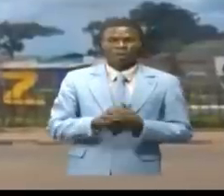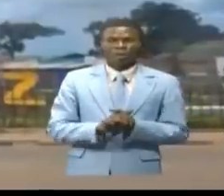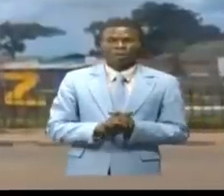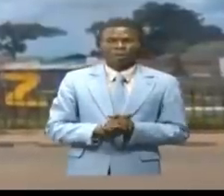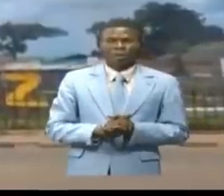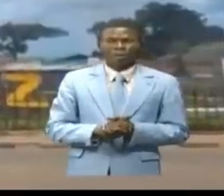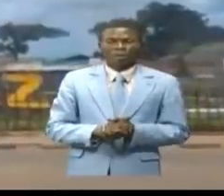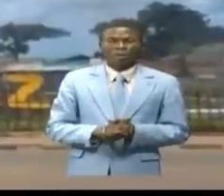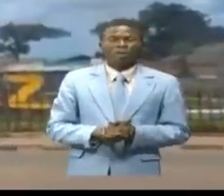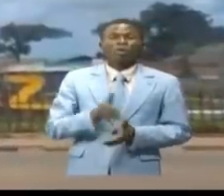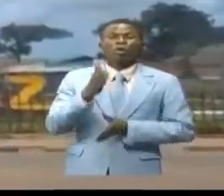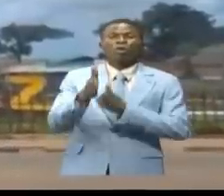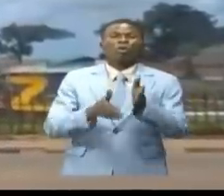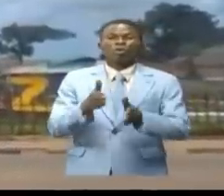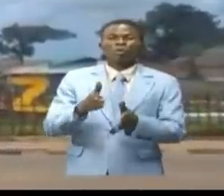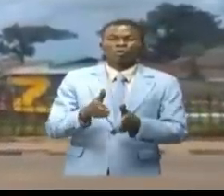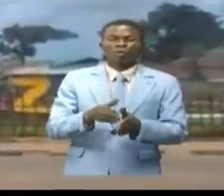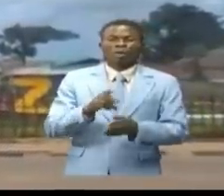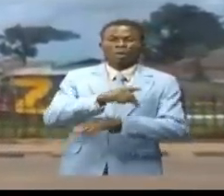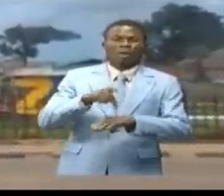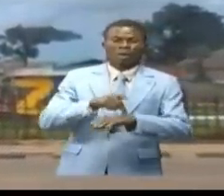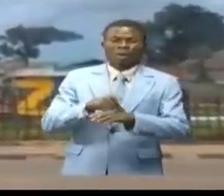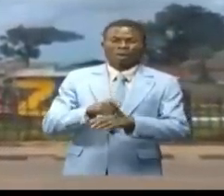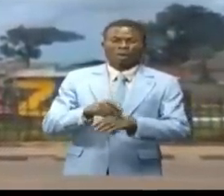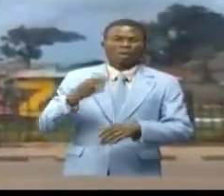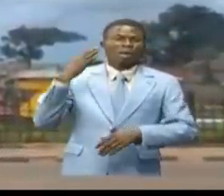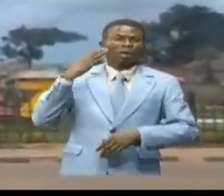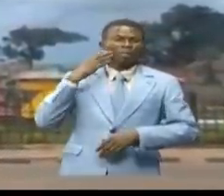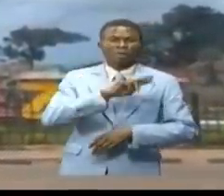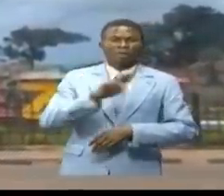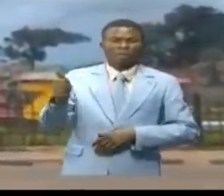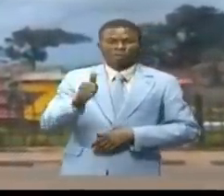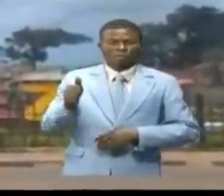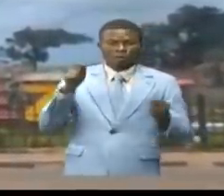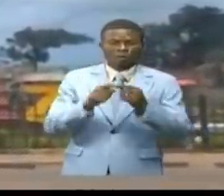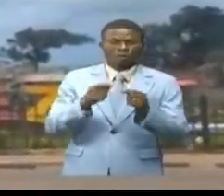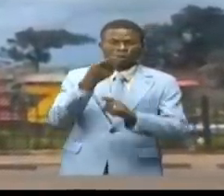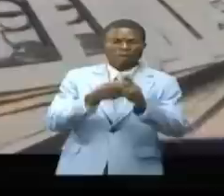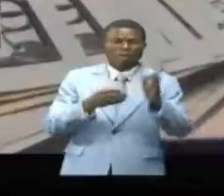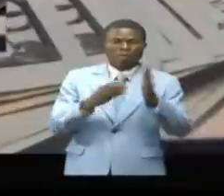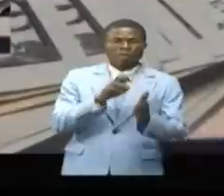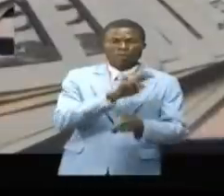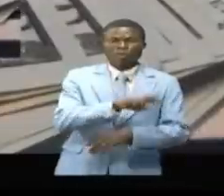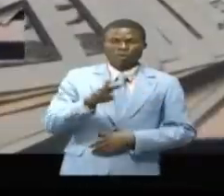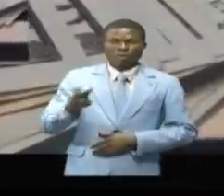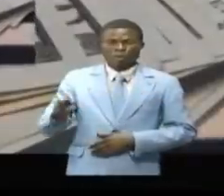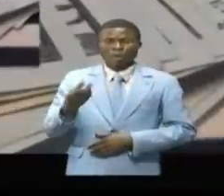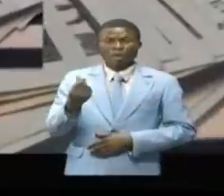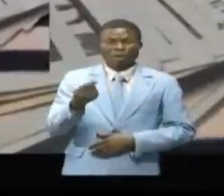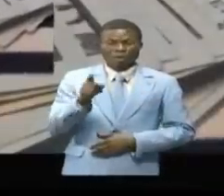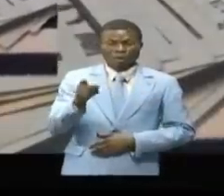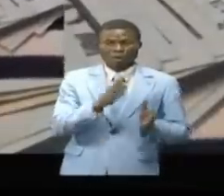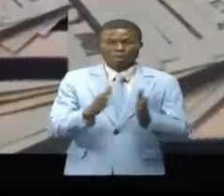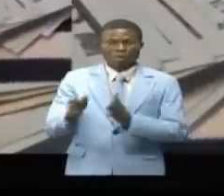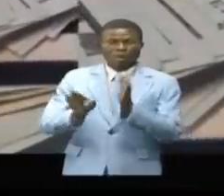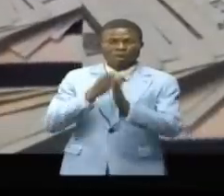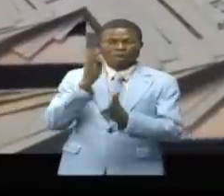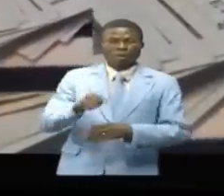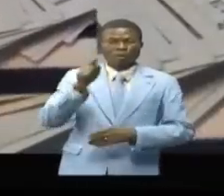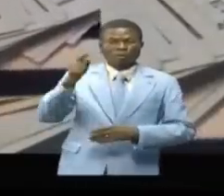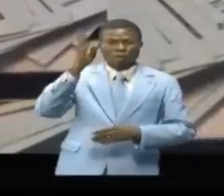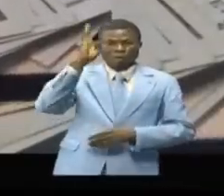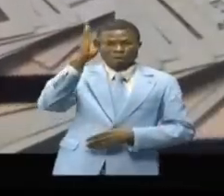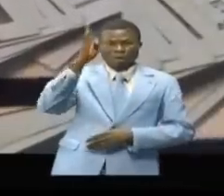faits se seraient déroulés au cours de la période allant de mars 2021 à septembre 2022. Cette somme, estimée à 14